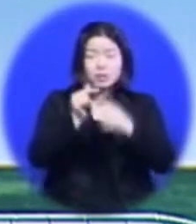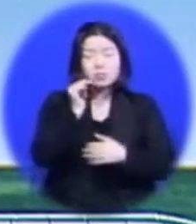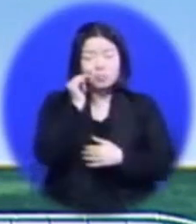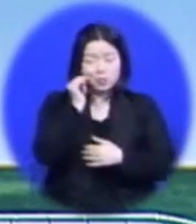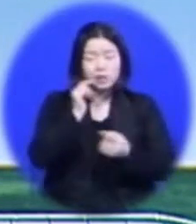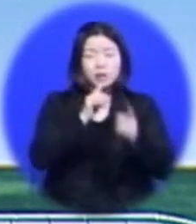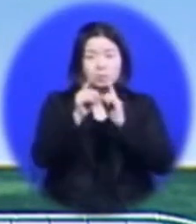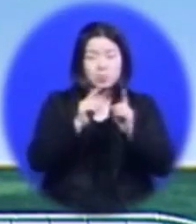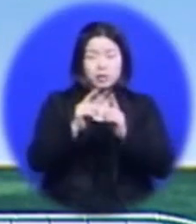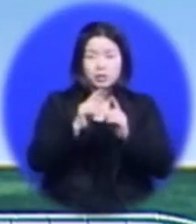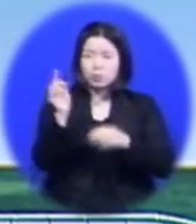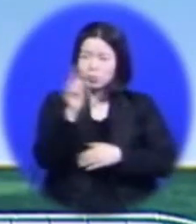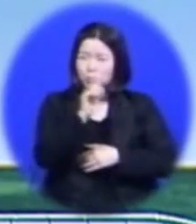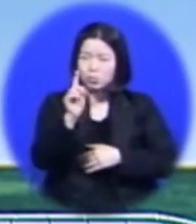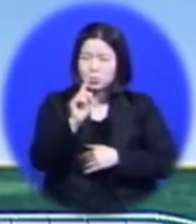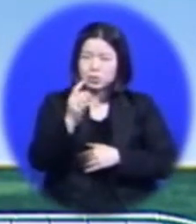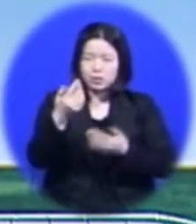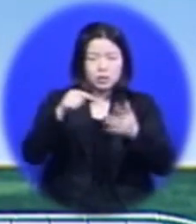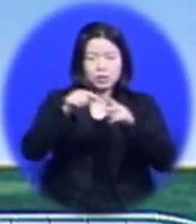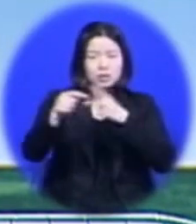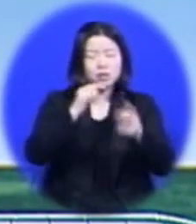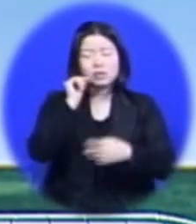바리새인들은 도무지 받아들일 수가 없었어요.